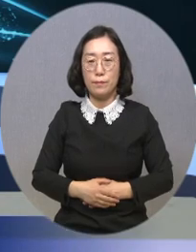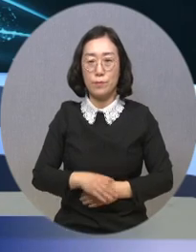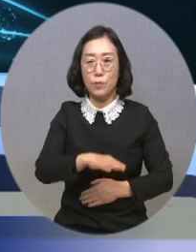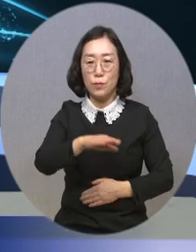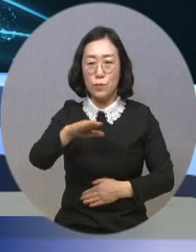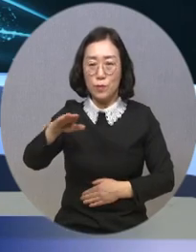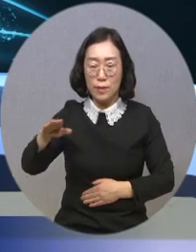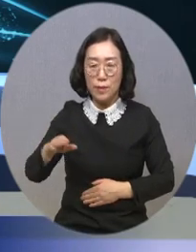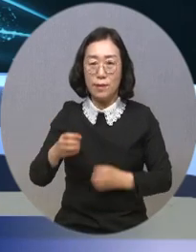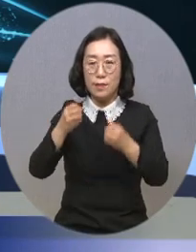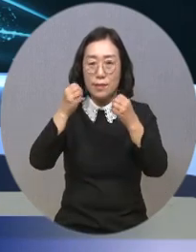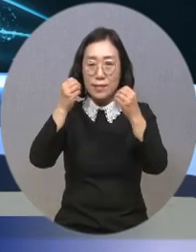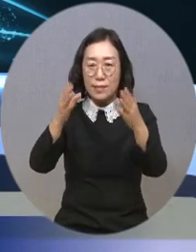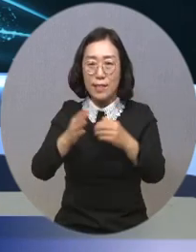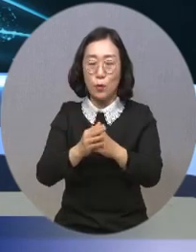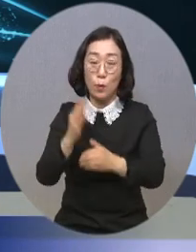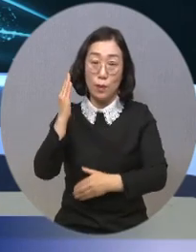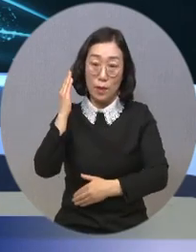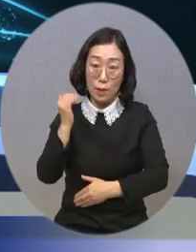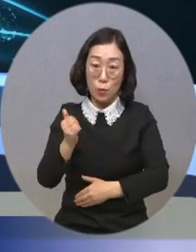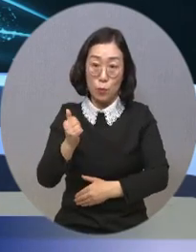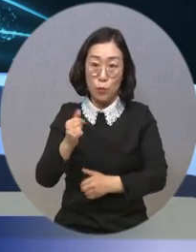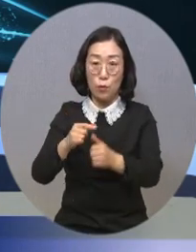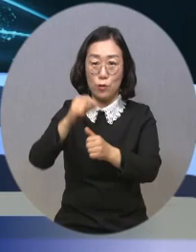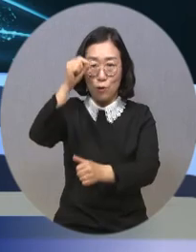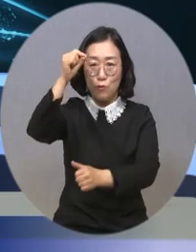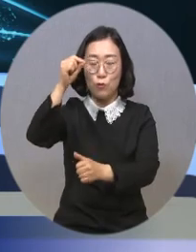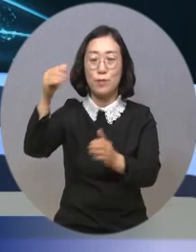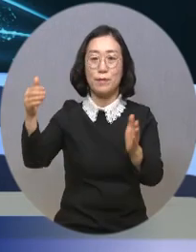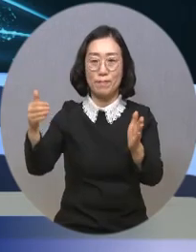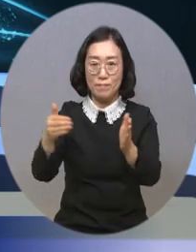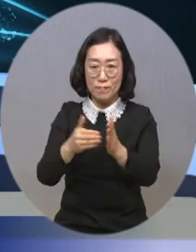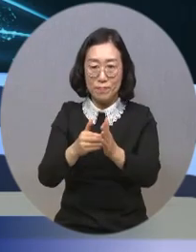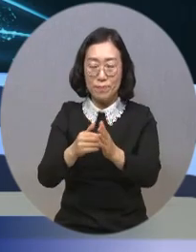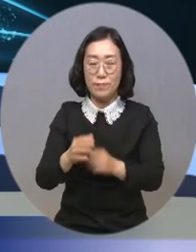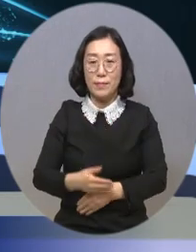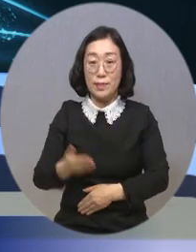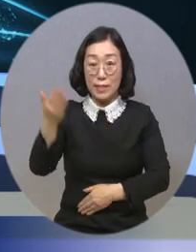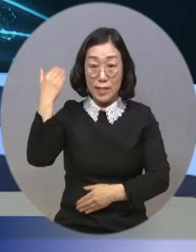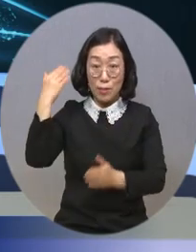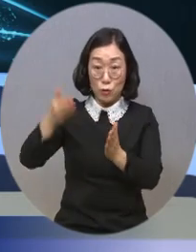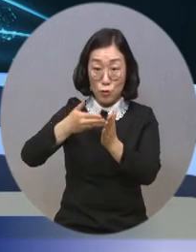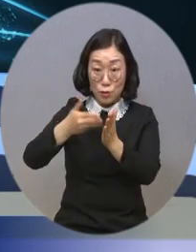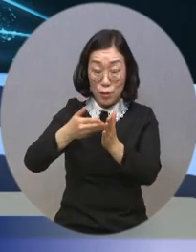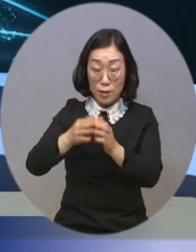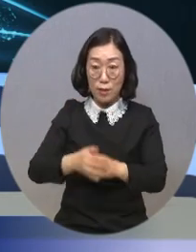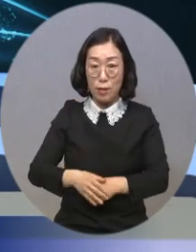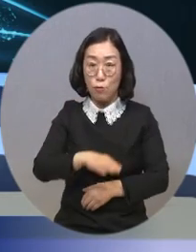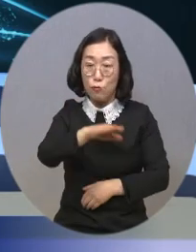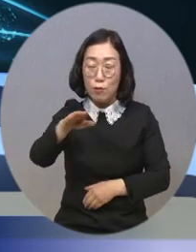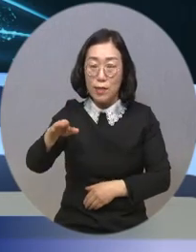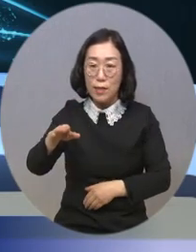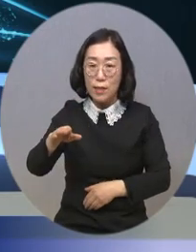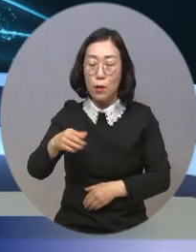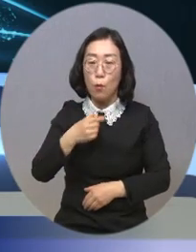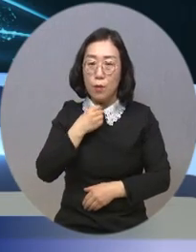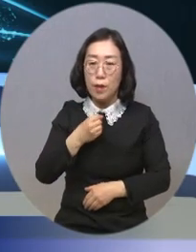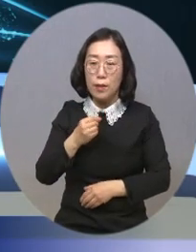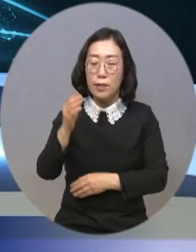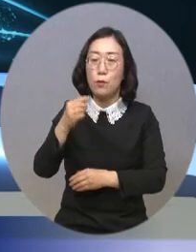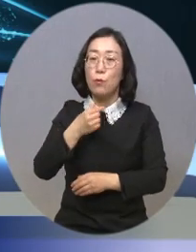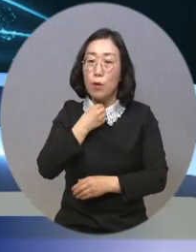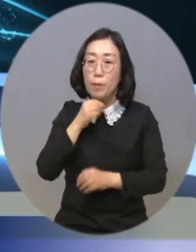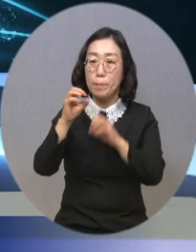우리나라를 이끌어갈 새로운 차기 지도자가 선출됐습니다. 지난 뉴스에서는 국민들이 새 정부에 바라는